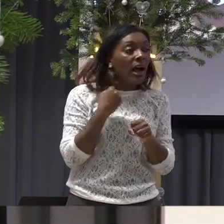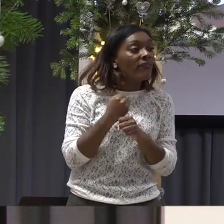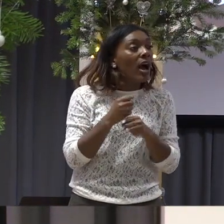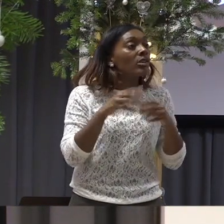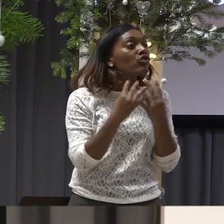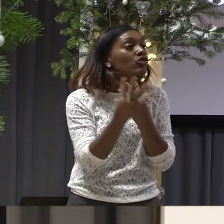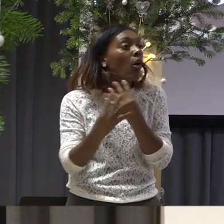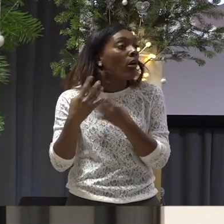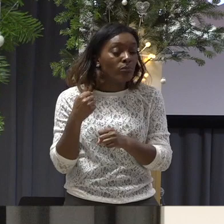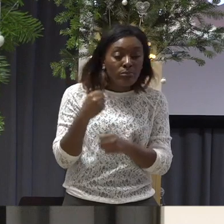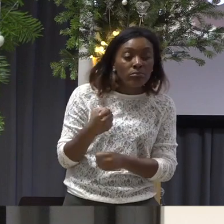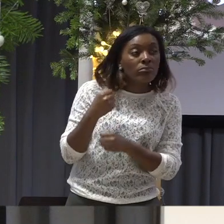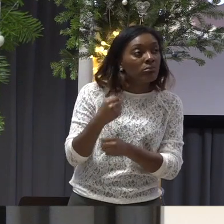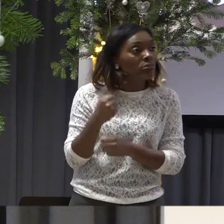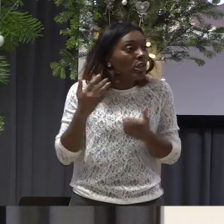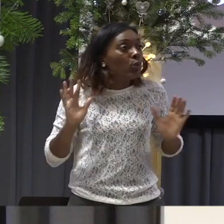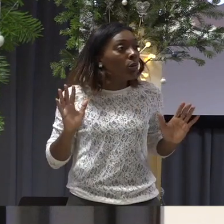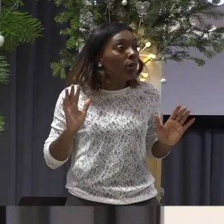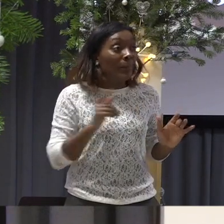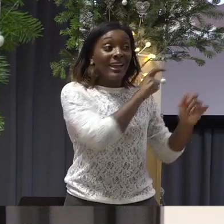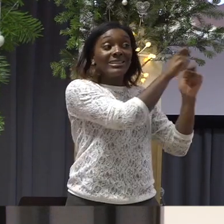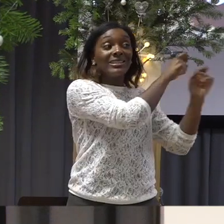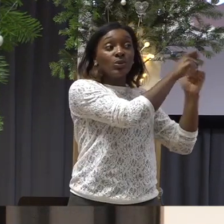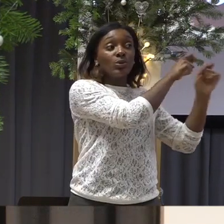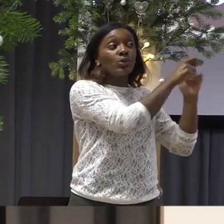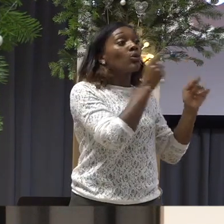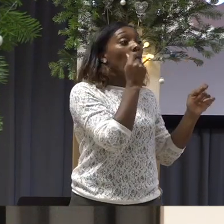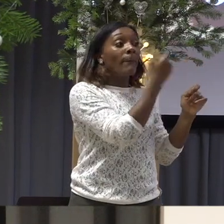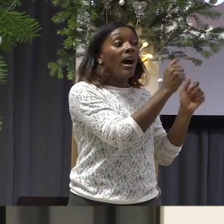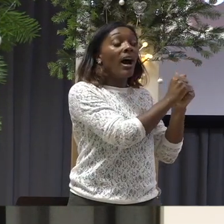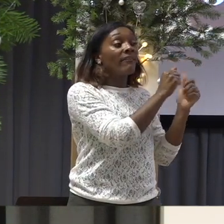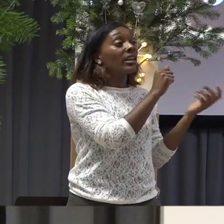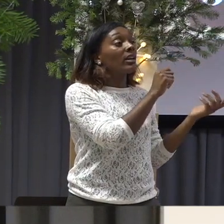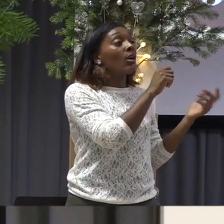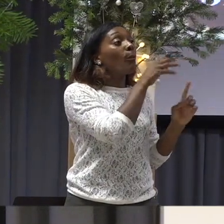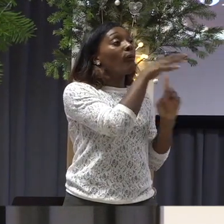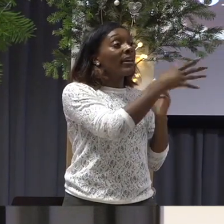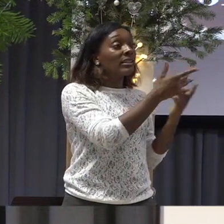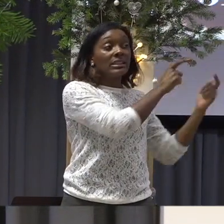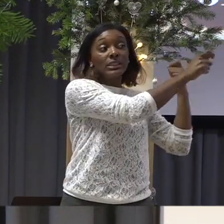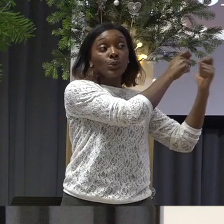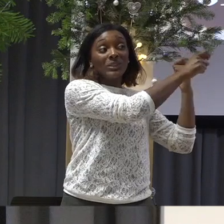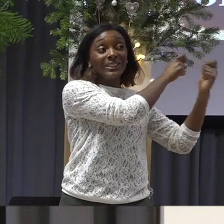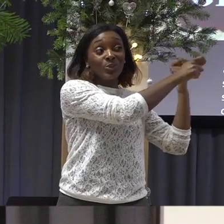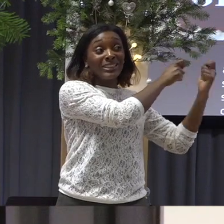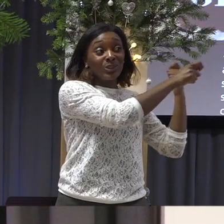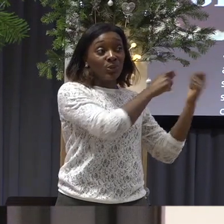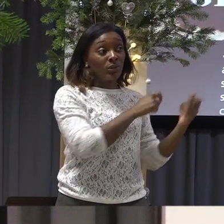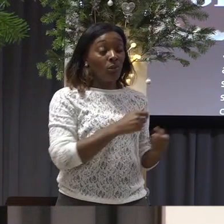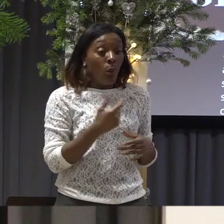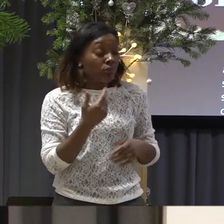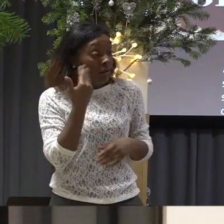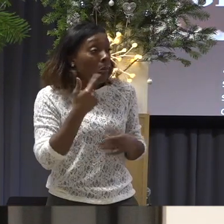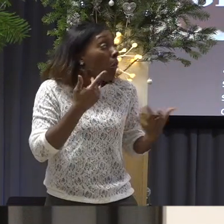roi sur Israël. Des très grandes décisions étaient prises à son insu. Mais Dieu savait